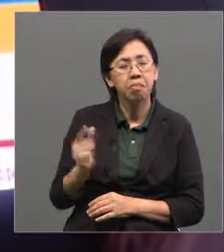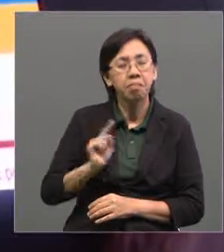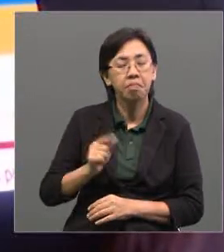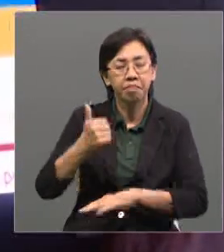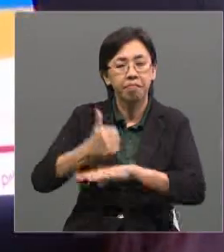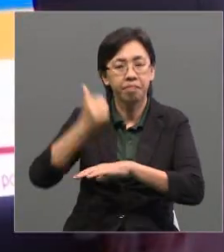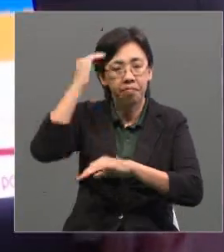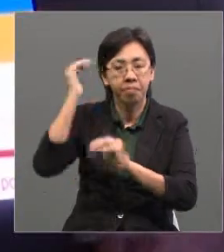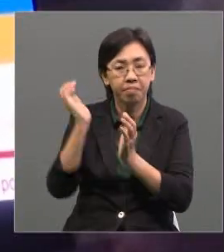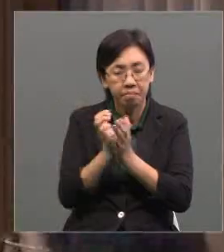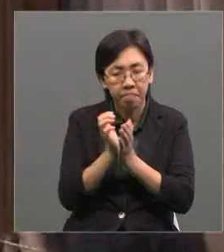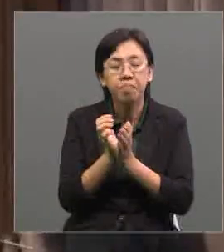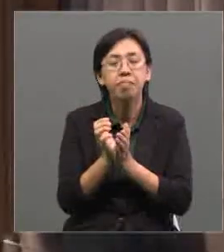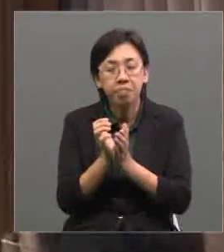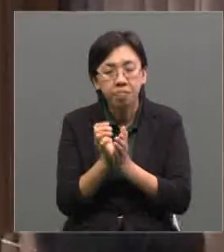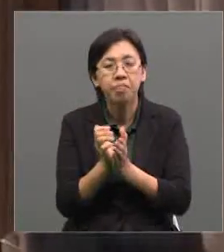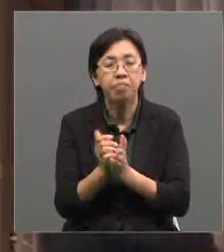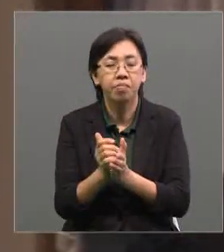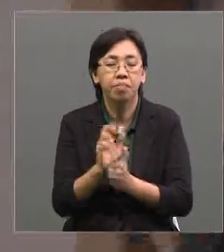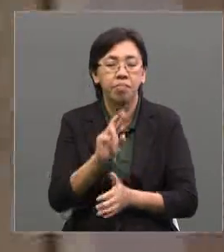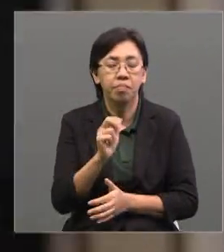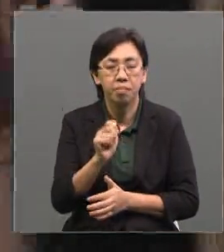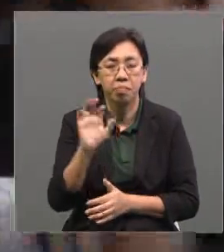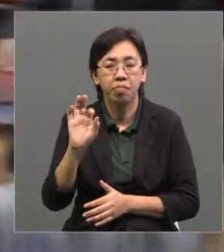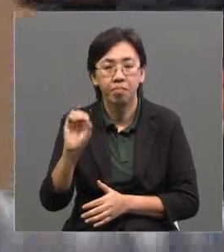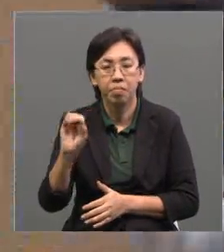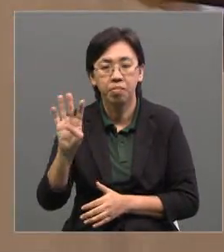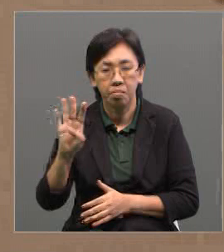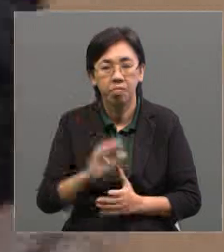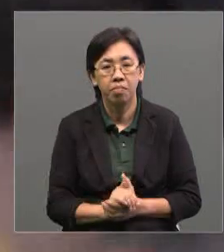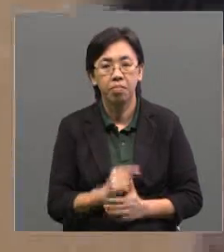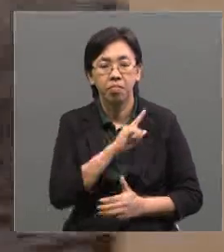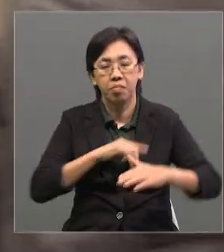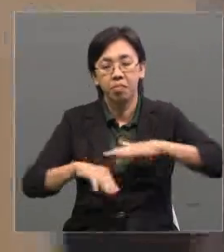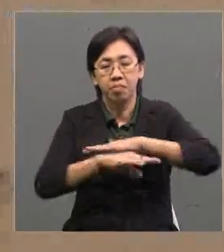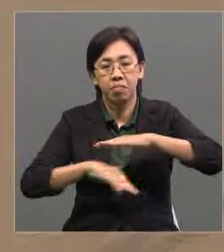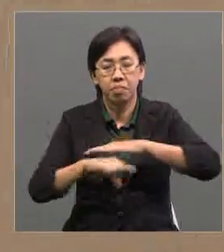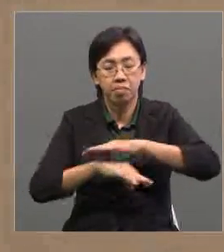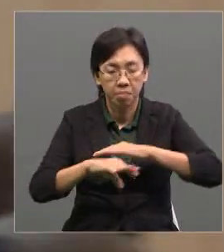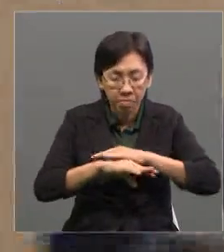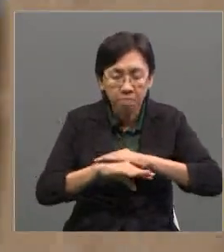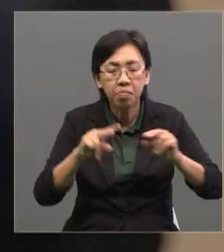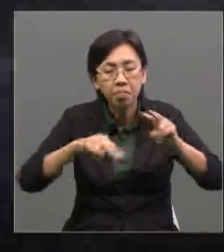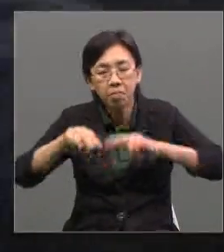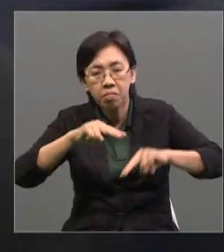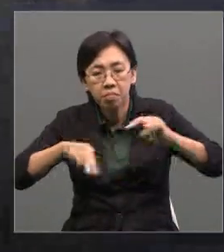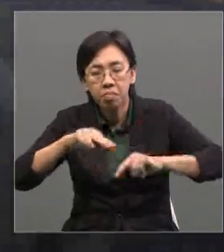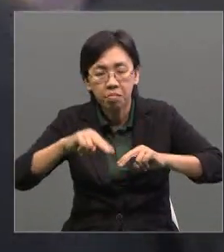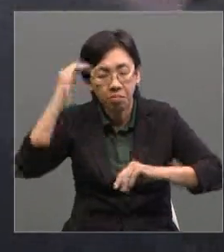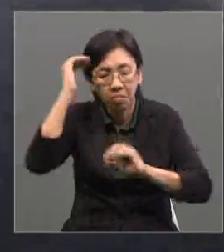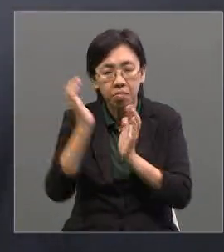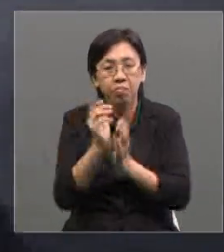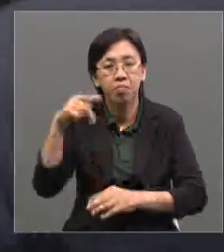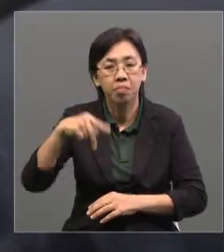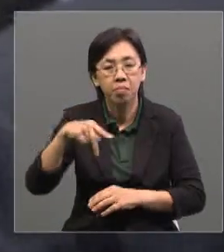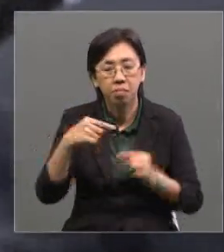เป็นผู้บังคับการตำรวจมหาดเล็กราชวัลลภรักษาพระองค์ 904ก็ได้วางรากฐานหน่วยกองบังคับการปฏิบัติการพิเศษใน